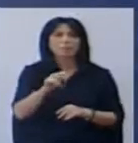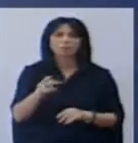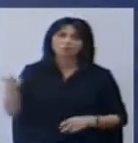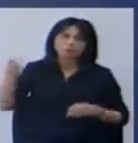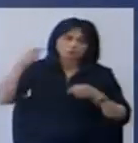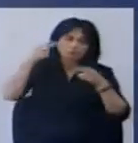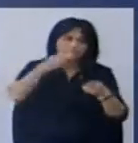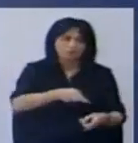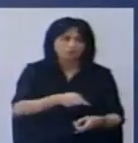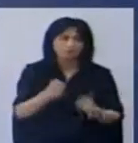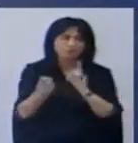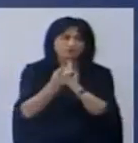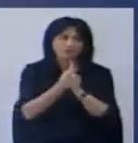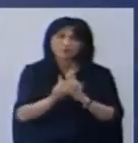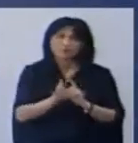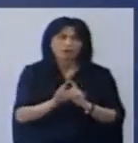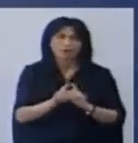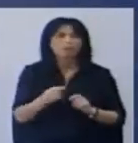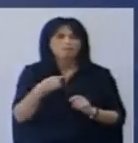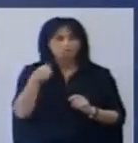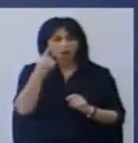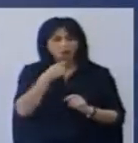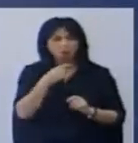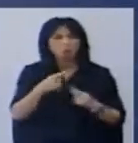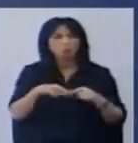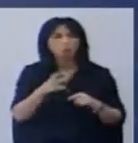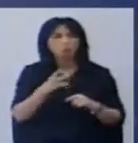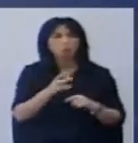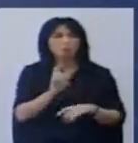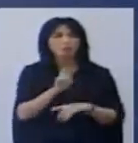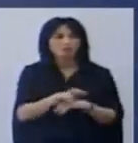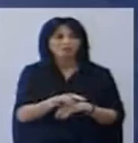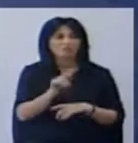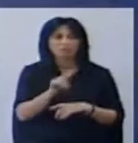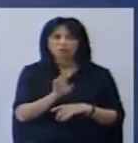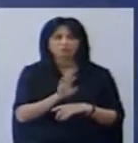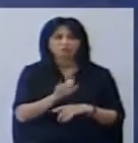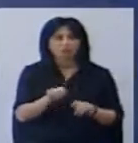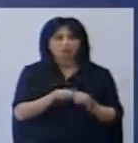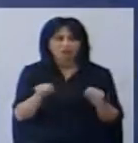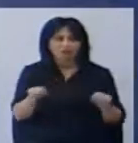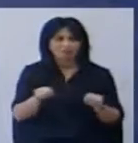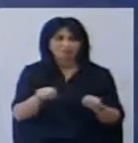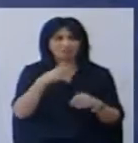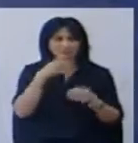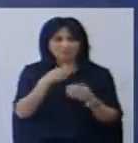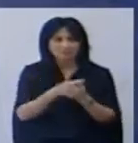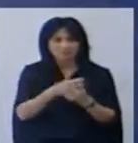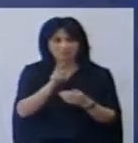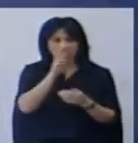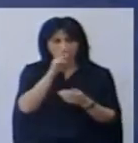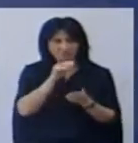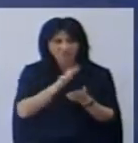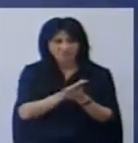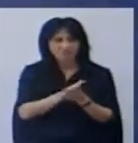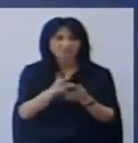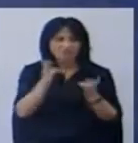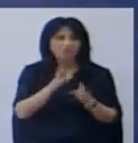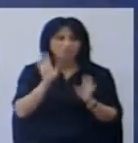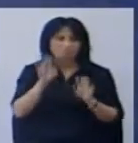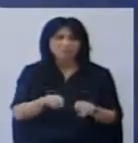ჩამოსვლის პრობლემა ეკნება და მანდამაინც მაჟორიტარის ბიუროს უნდა მიაკითხოს ფოთში. გავხსნი, როგორც საკუთარი ხელფასის დახარჯვა, რომ